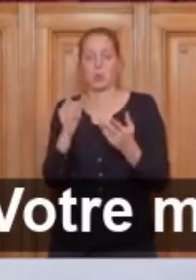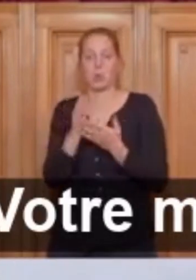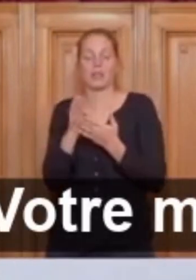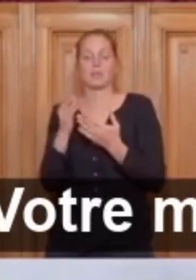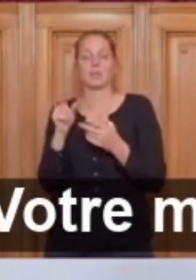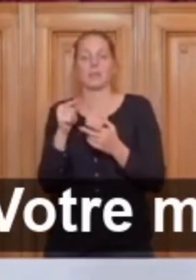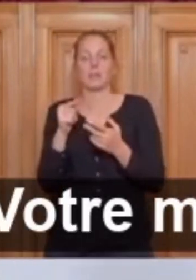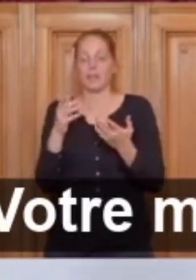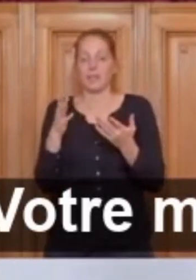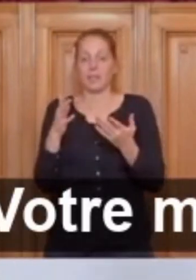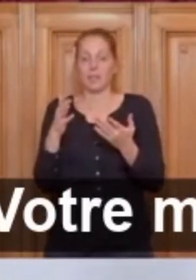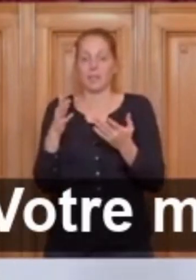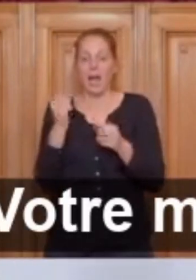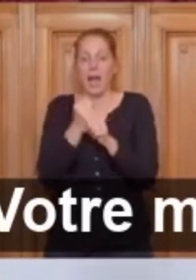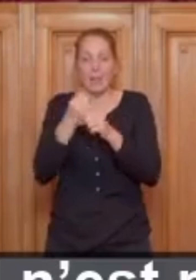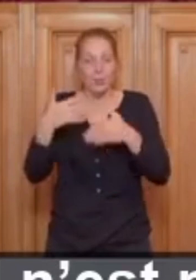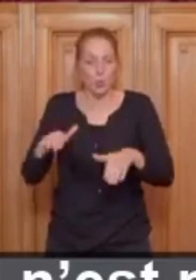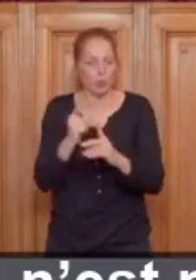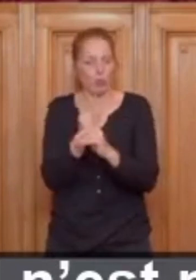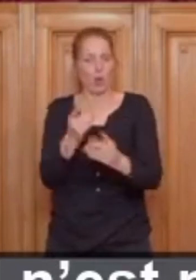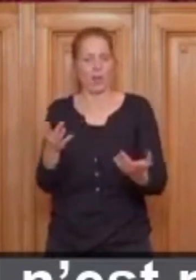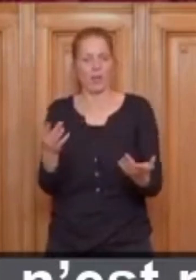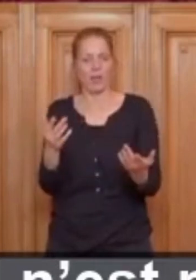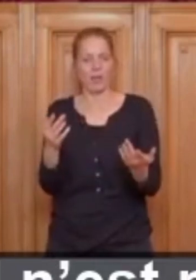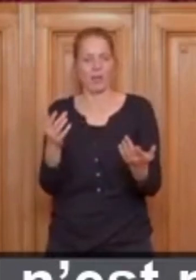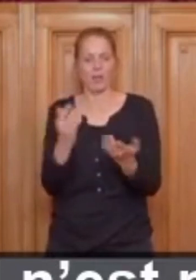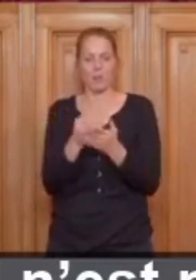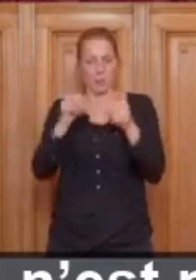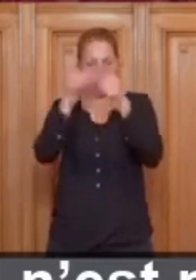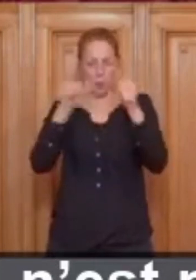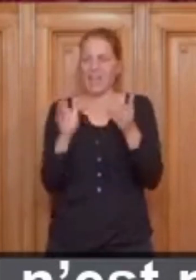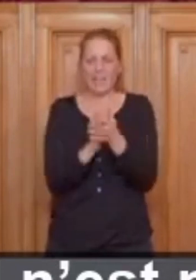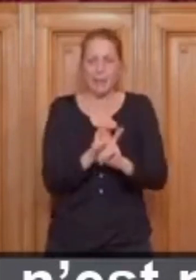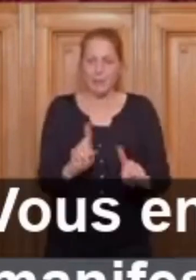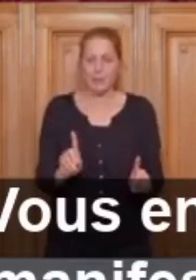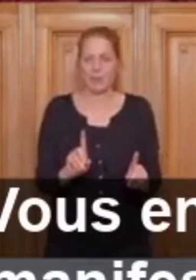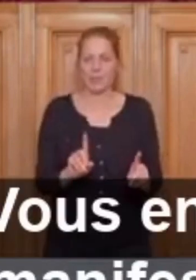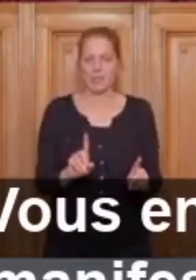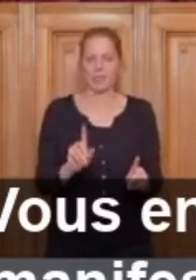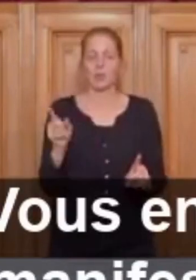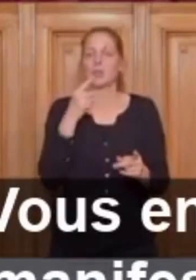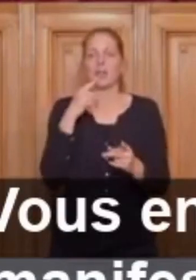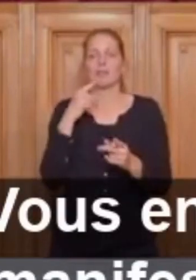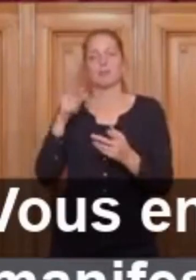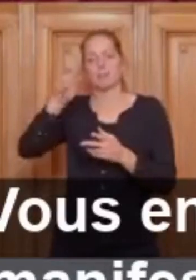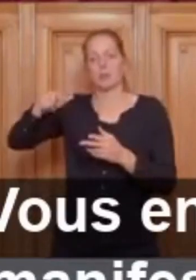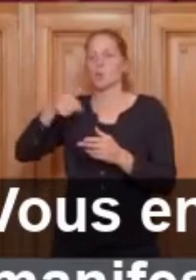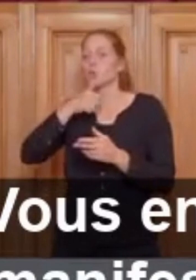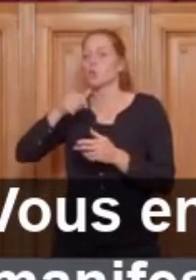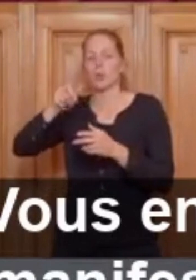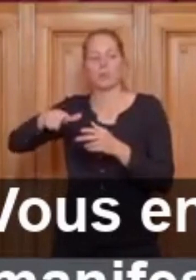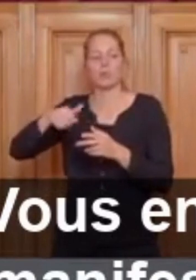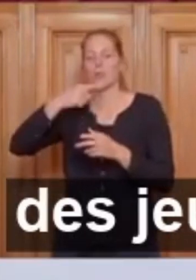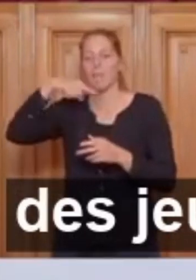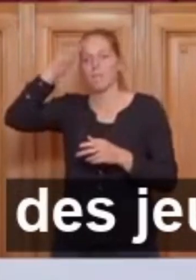Modell geht nicht, es funktioniert nicht. Es ist auch moralisch nicht vertretbar. Wisst ihr, die schickt Leute auf die Straße, die jungen Leute Fridays